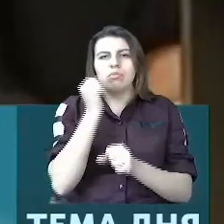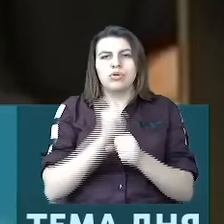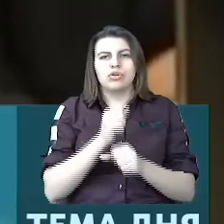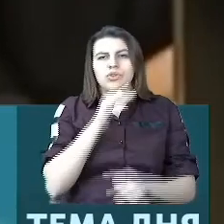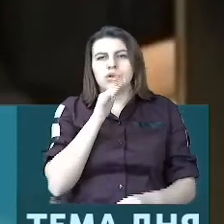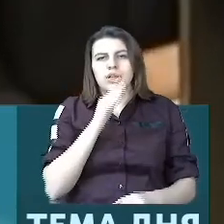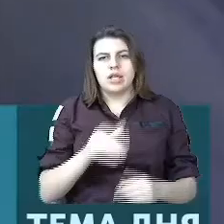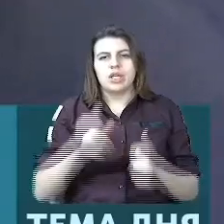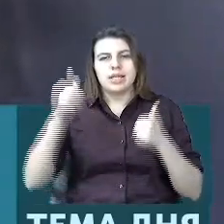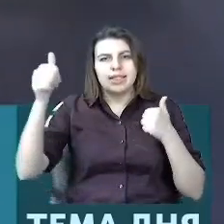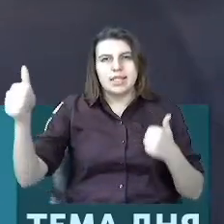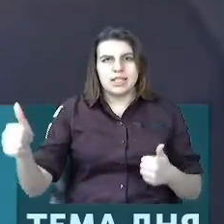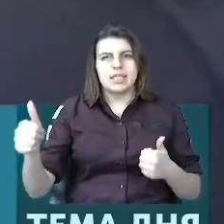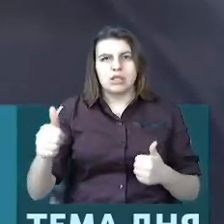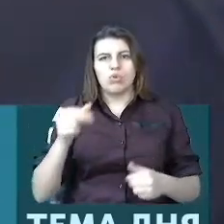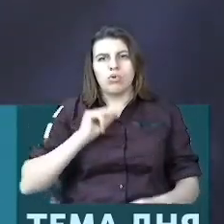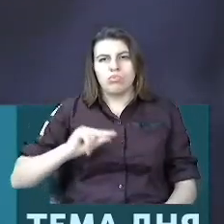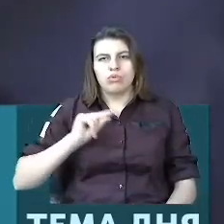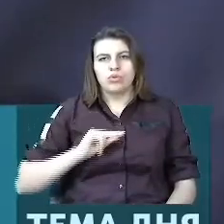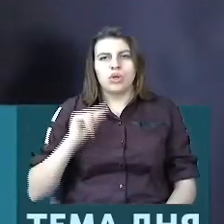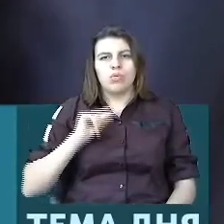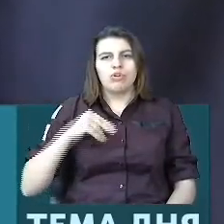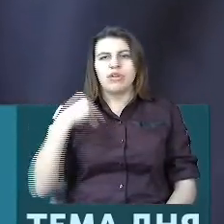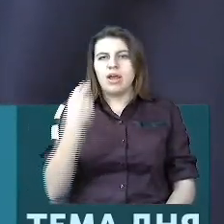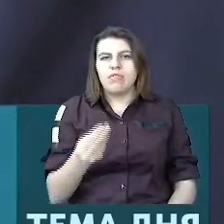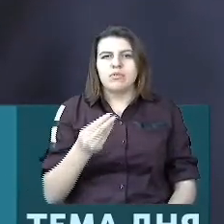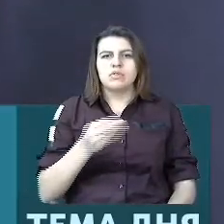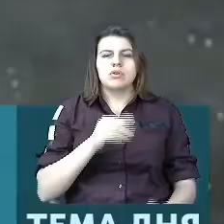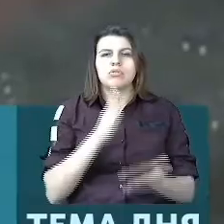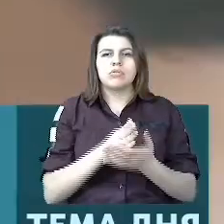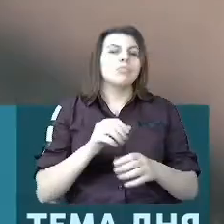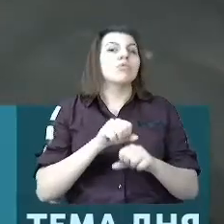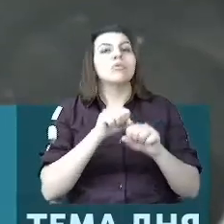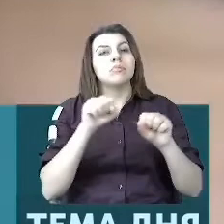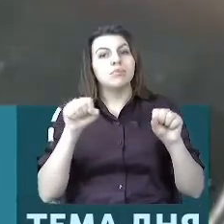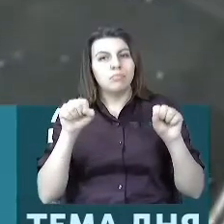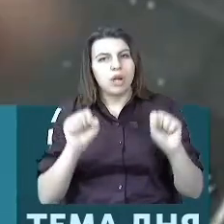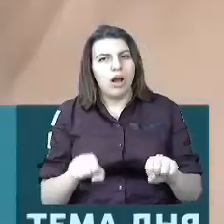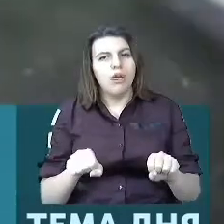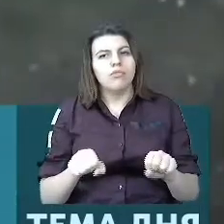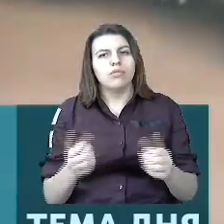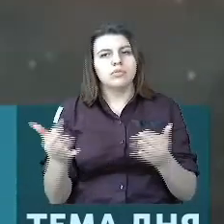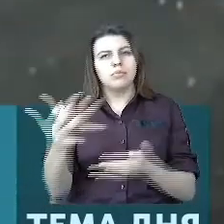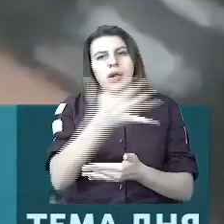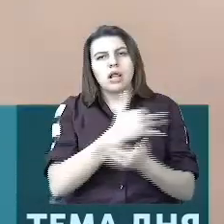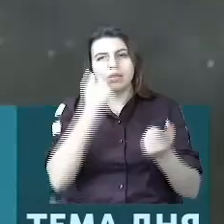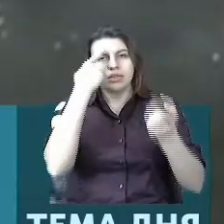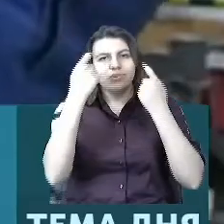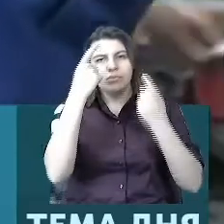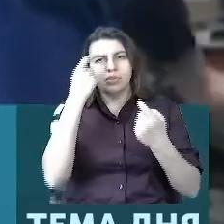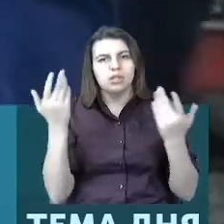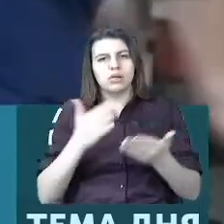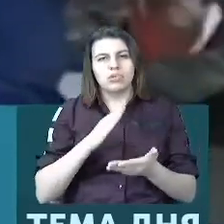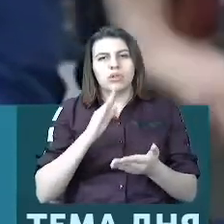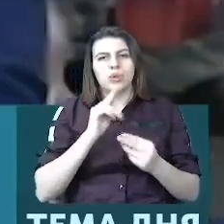надомну роботу. Роботодавець отримує право збирати інформацію про попередню роботу особи, з якою збирається укладати трудовий договір,